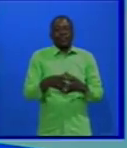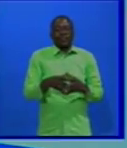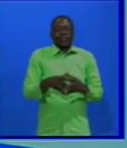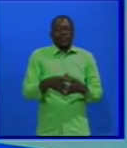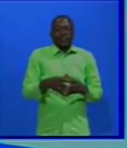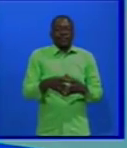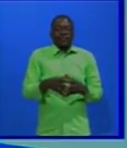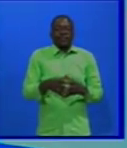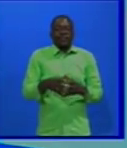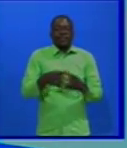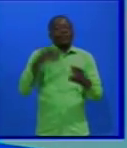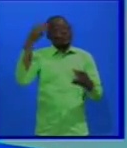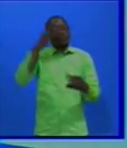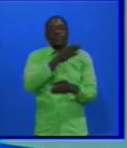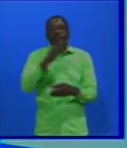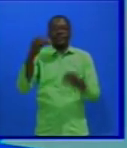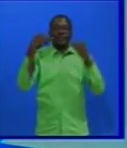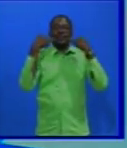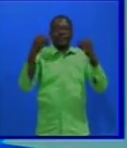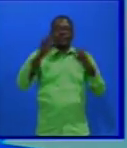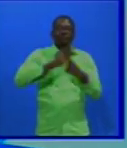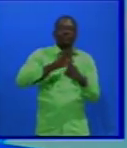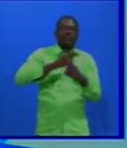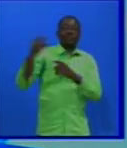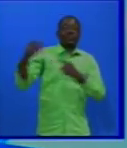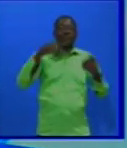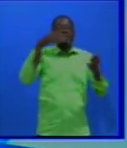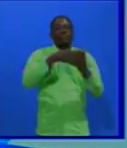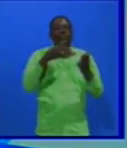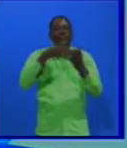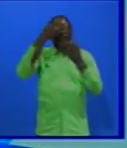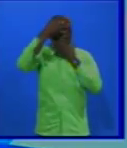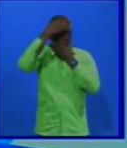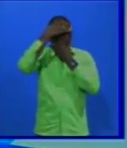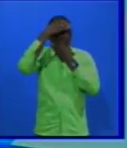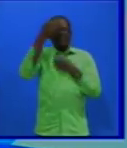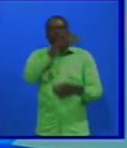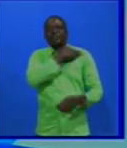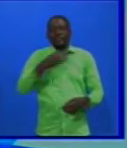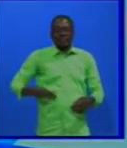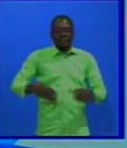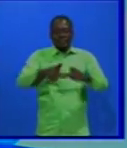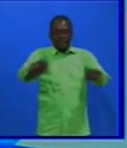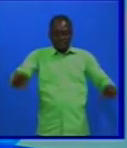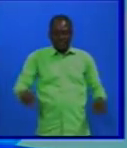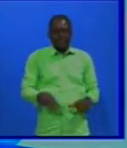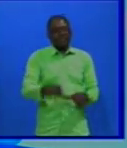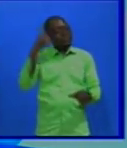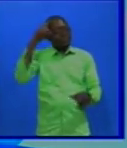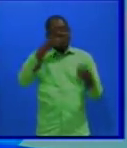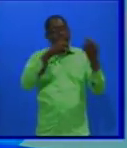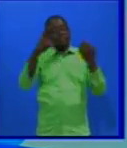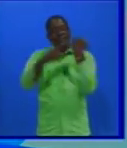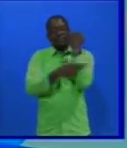Des maires du Burkina s'informent et se forment à la lutte contre le terrorisme. Les maires et élus locaux de la région de l'Est, région gagnée ces